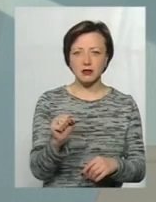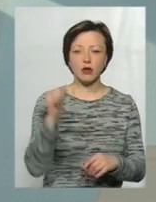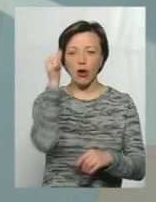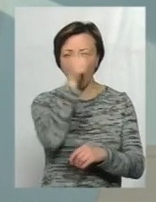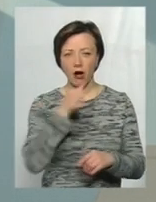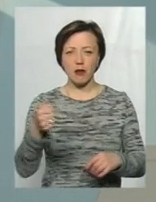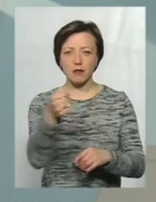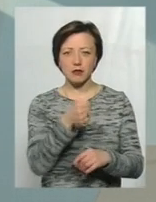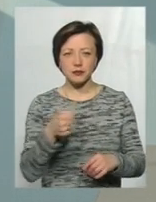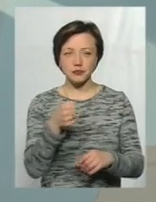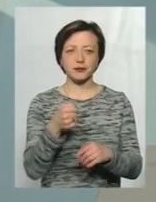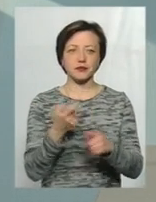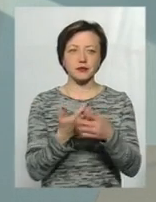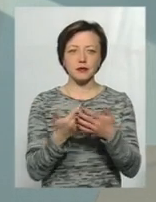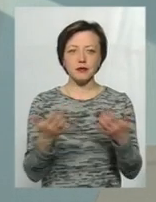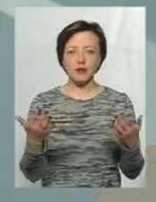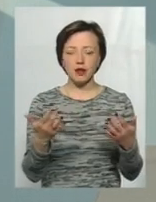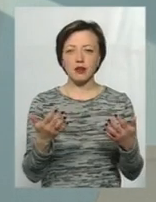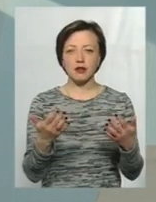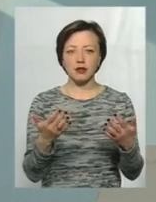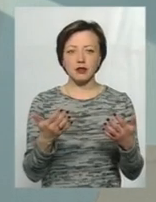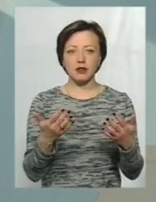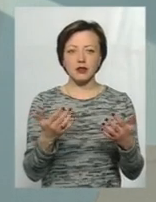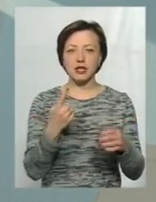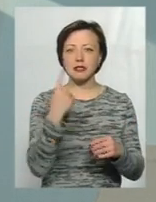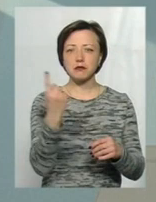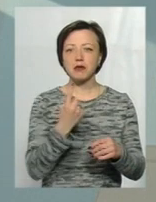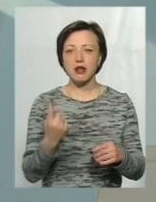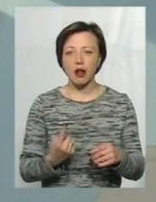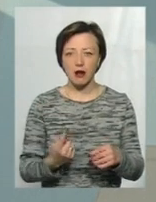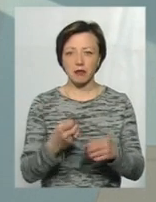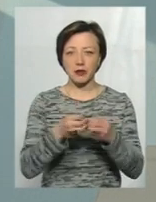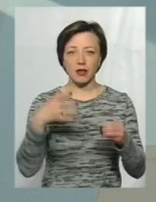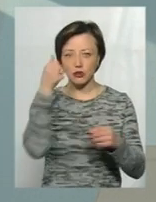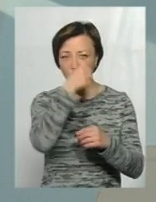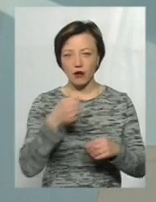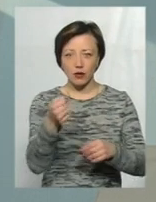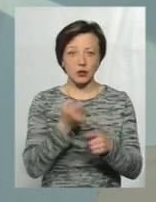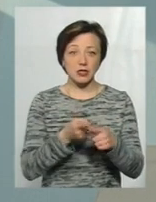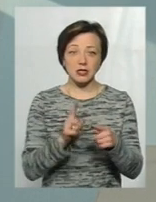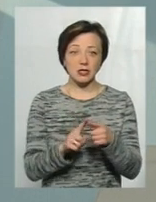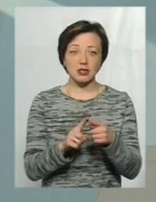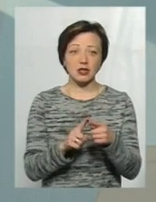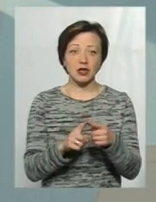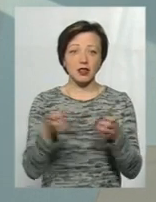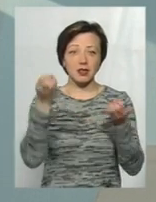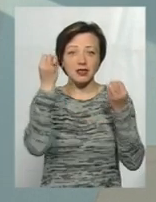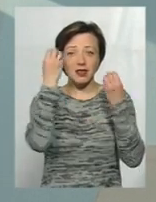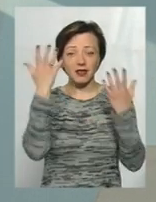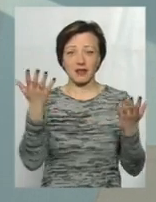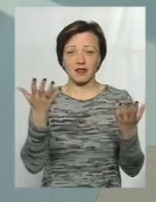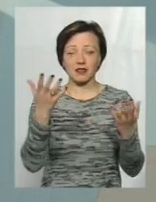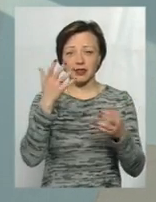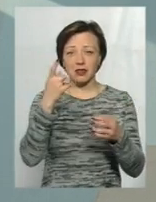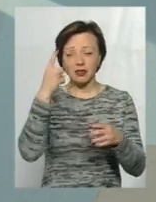роками, там з тубоваріальними абсцесами, коли там носять спіраль по 15 років. Це просто, ну, таке якесь невігластво, що, ну,